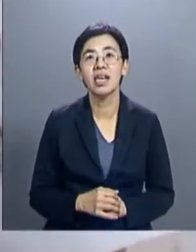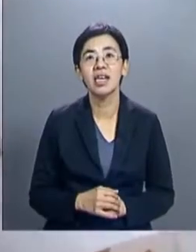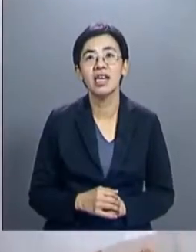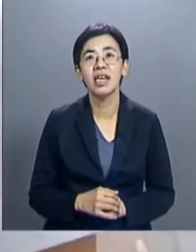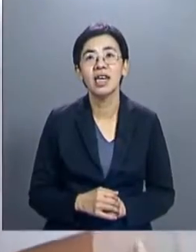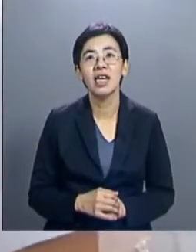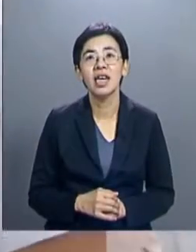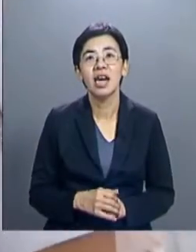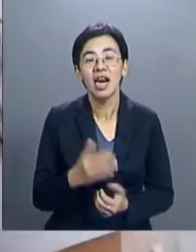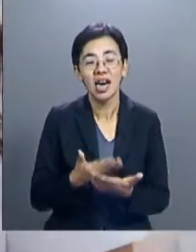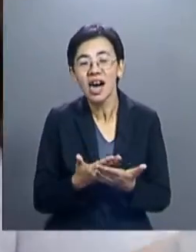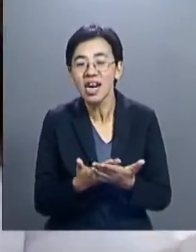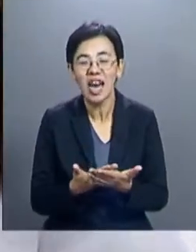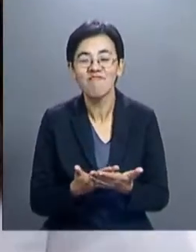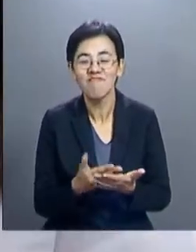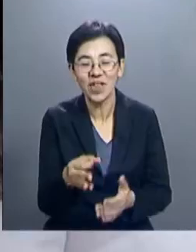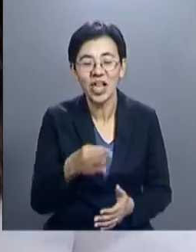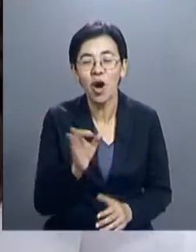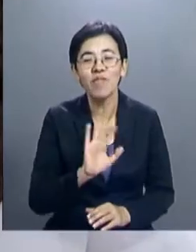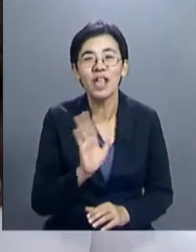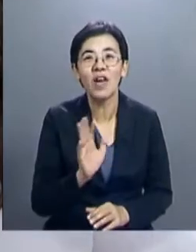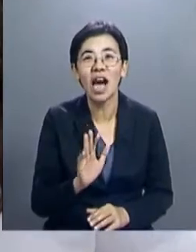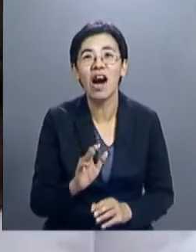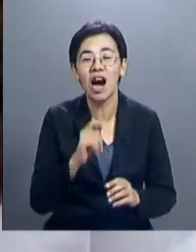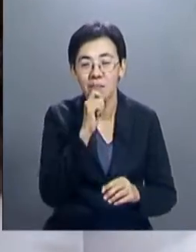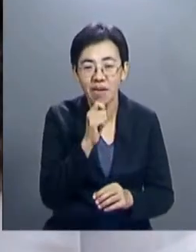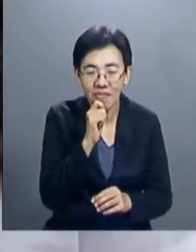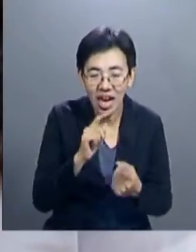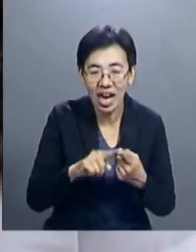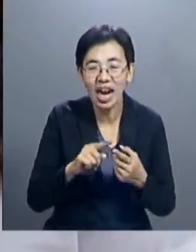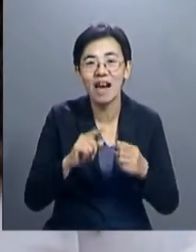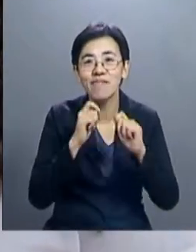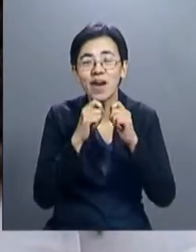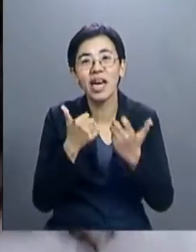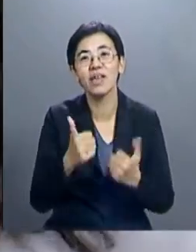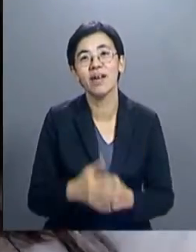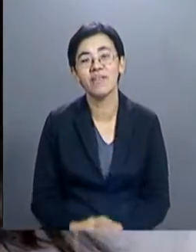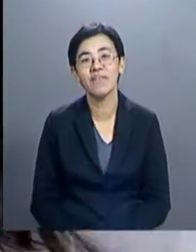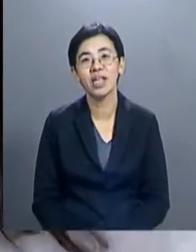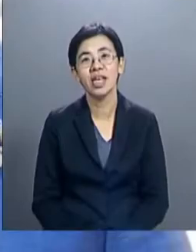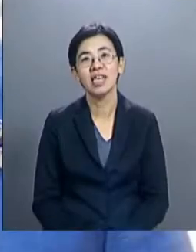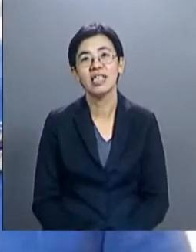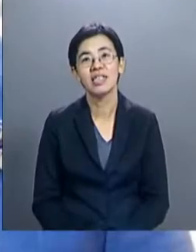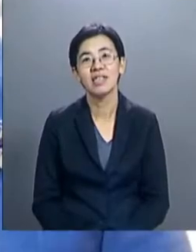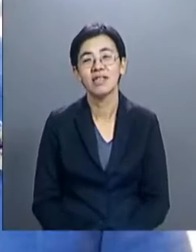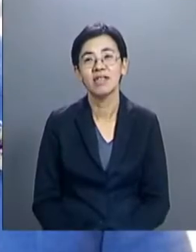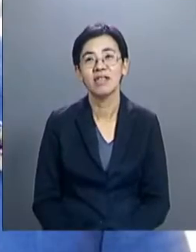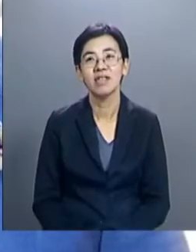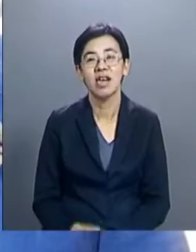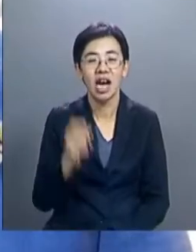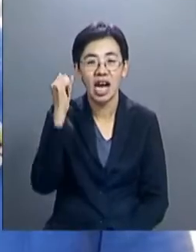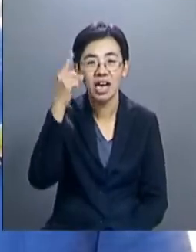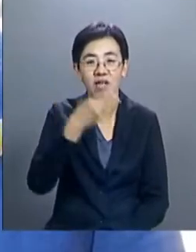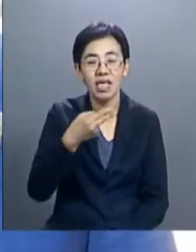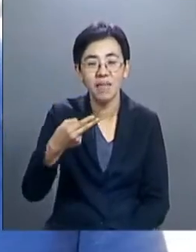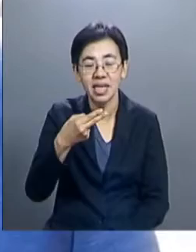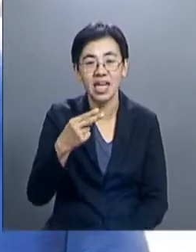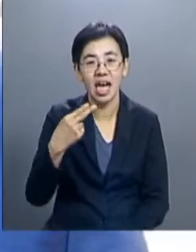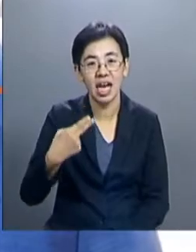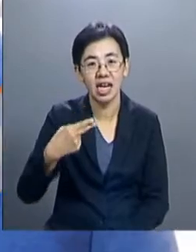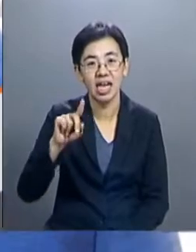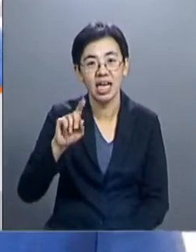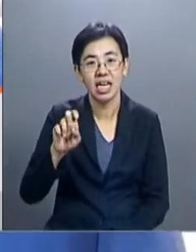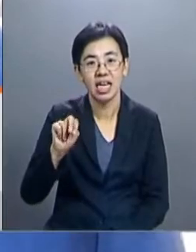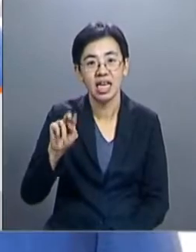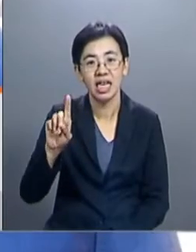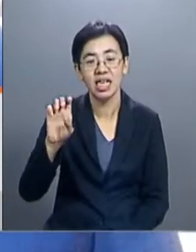มากฝรั่งกับลูกอมมาเพราะว่าหมากฝรั่งกับลูกอมหาซื้อแบบไม่คุ้มมองมีได้เป็นเงินทอนดีกว่า การเข้าใจภาษาฮินดีก็คือการเข้